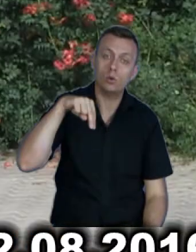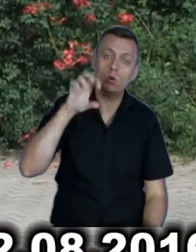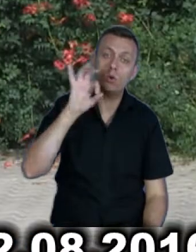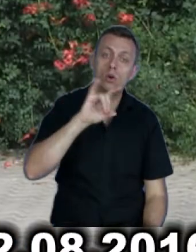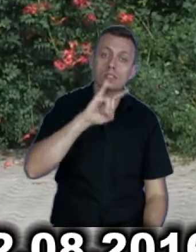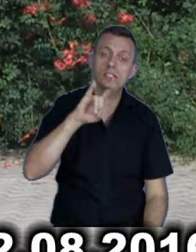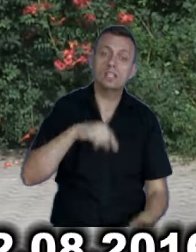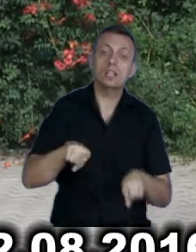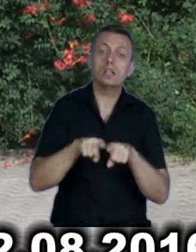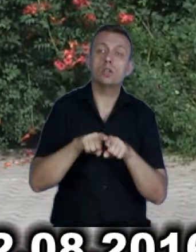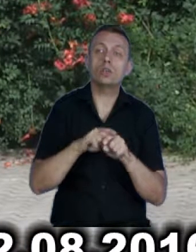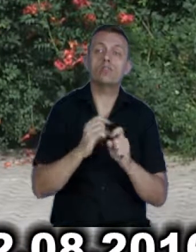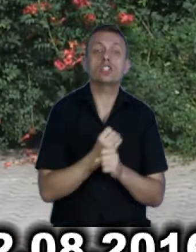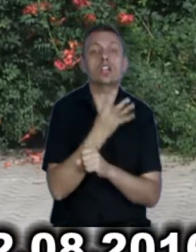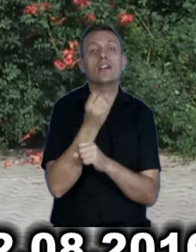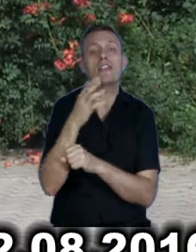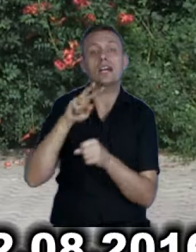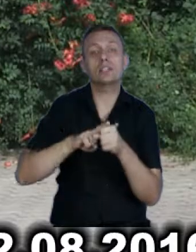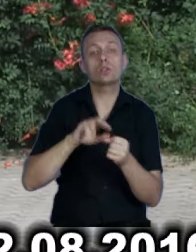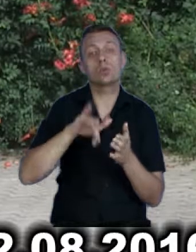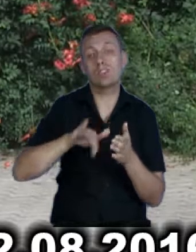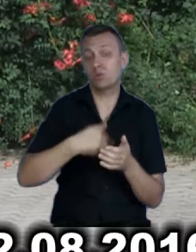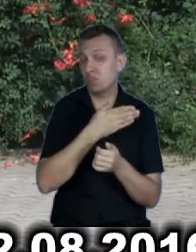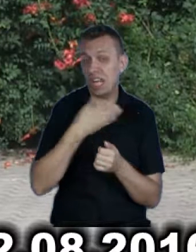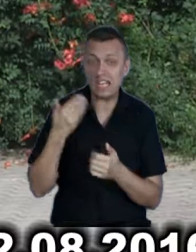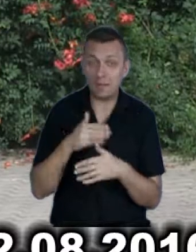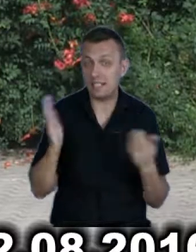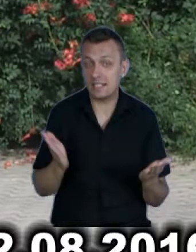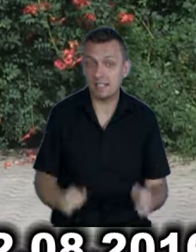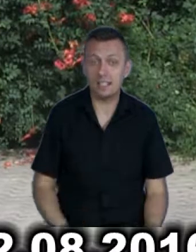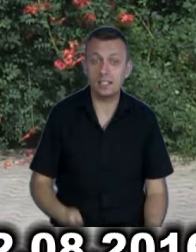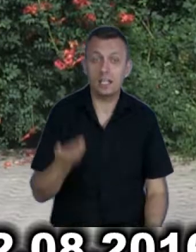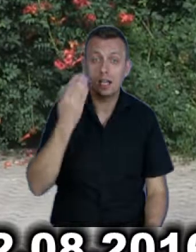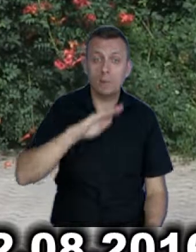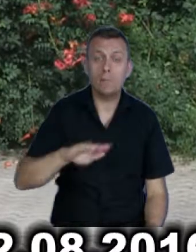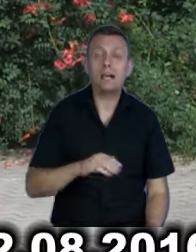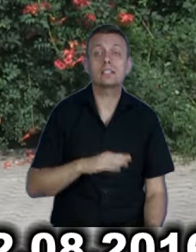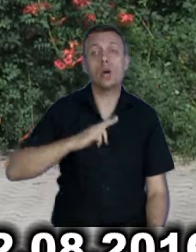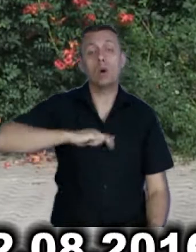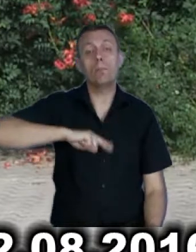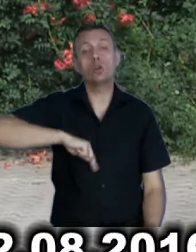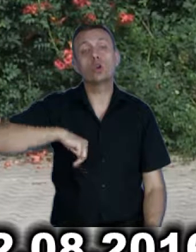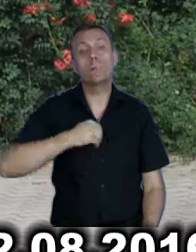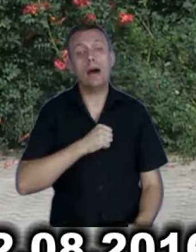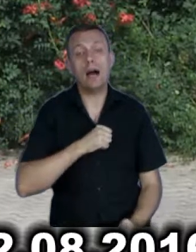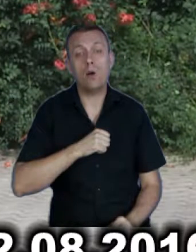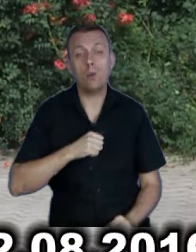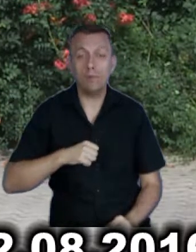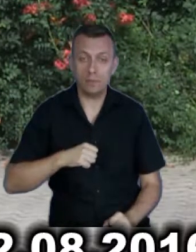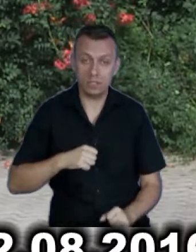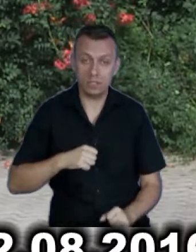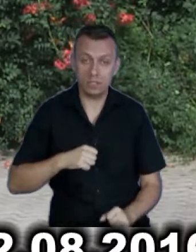Kutnie. Najbardziej dzisiejsze wycieczce podobało mi się przejście po górach. Bardzo one odzwierciedlają tą florę naszych polskich